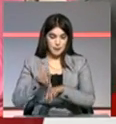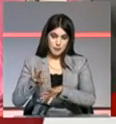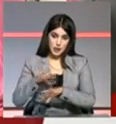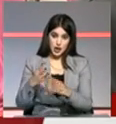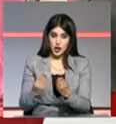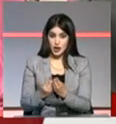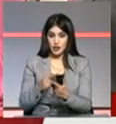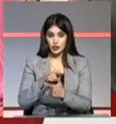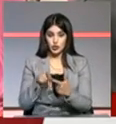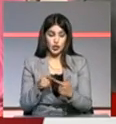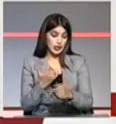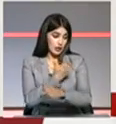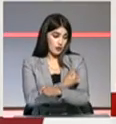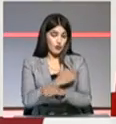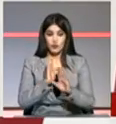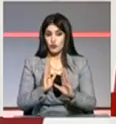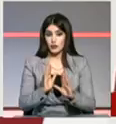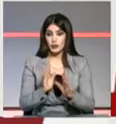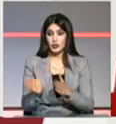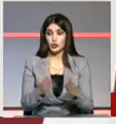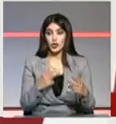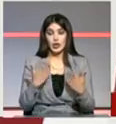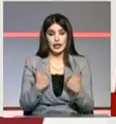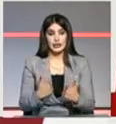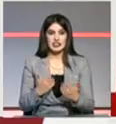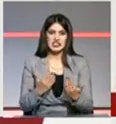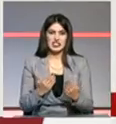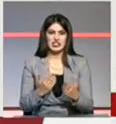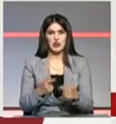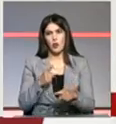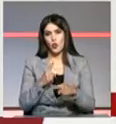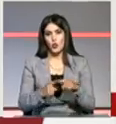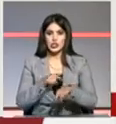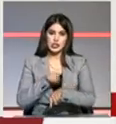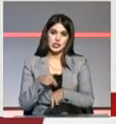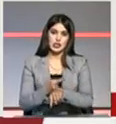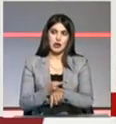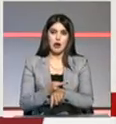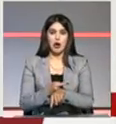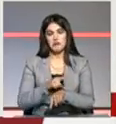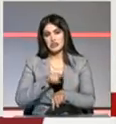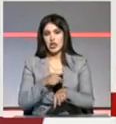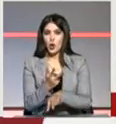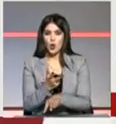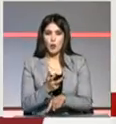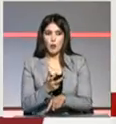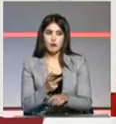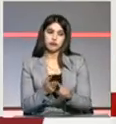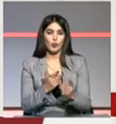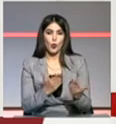انا عملت الفاكسان عندي نص ساعة مش برشا، لا مش برشا، عندي تو نص ساعة ساعة غير بعض، وهني تو